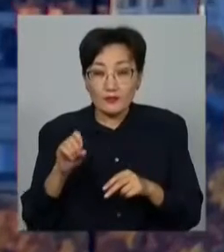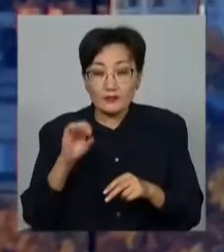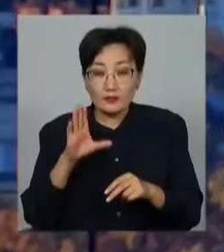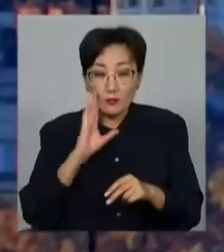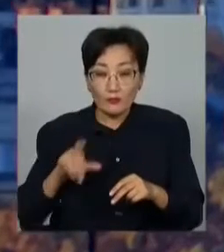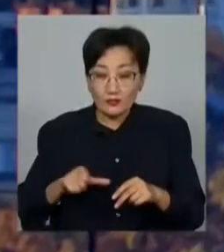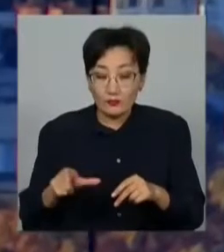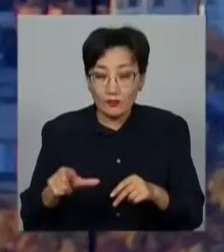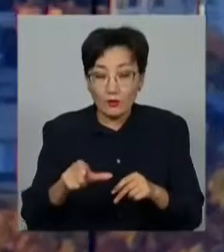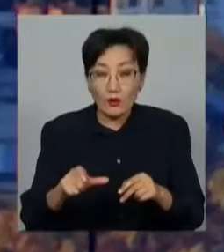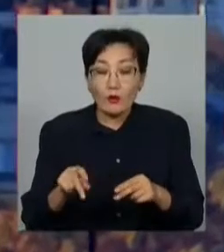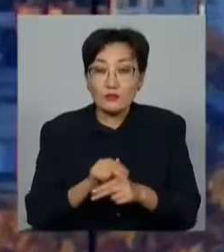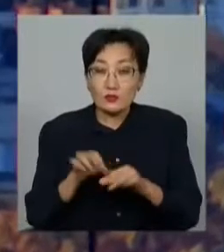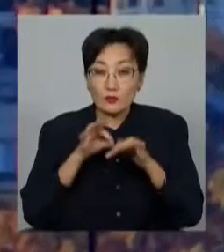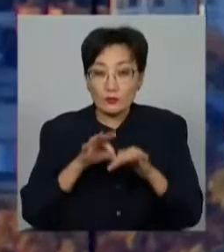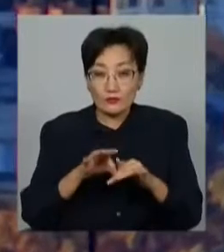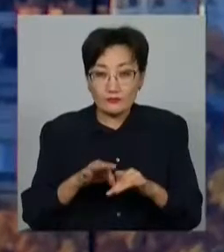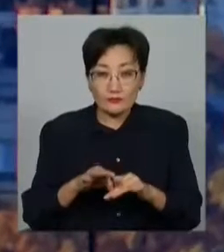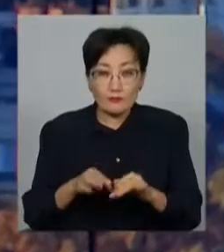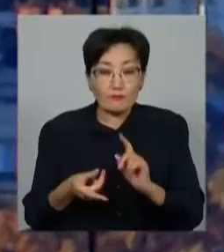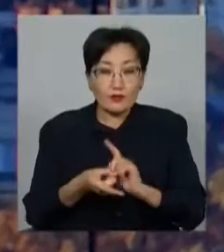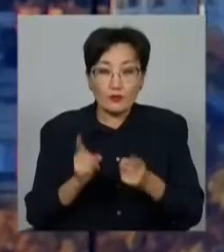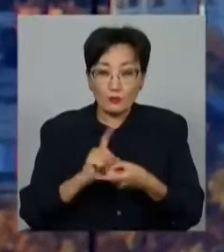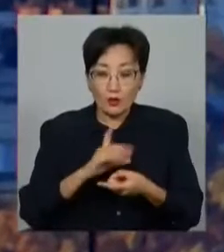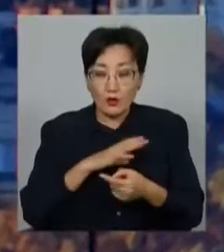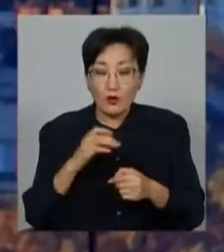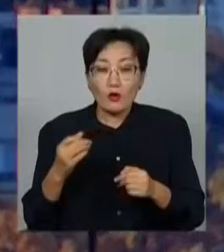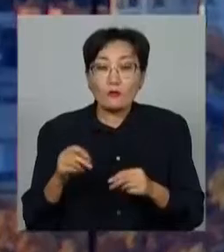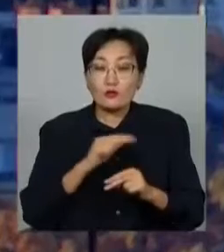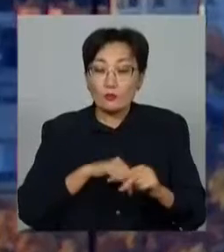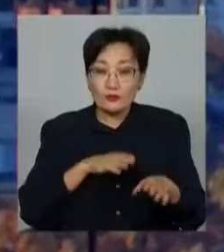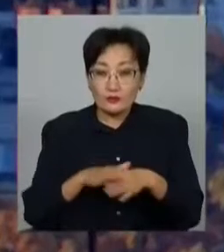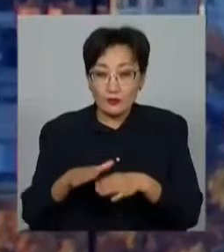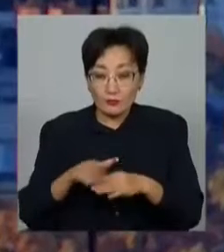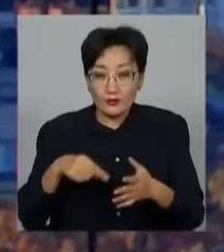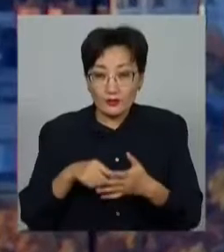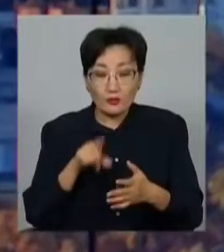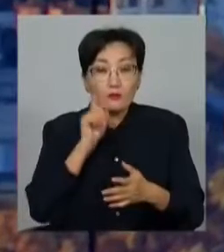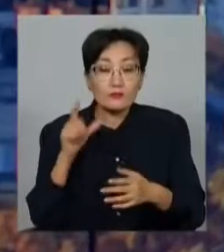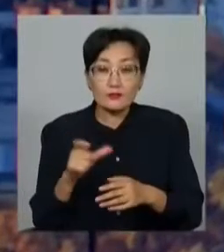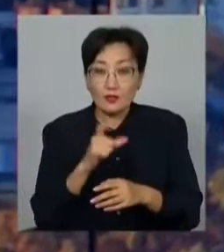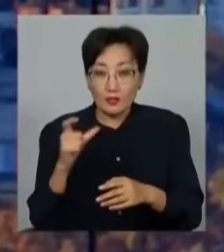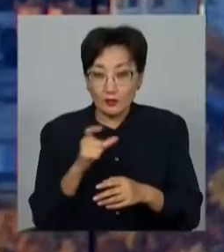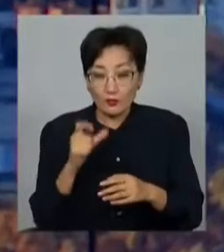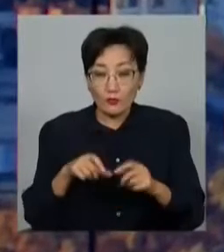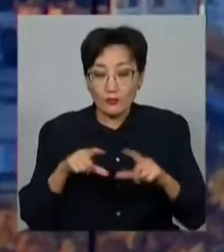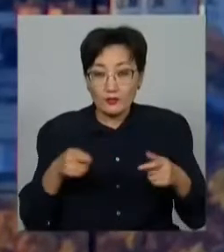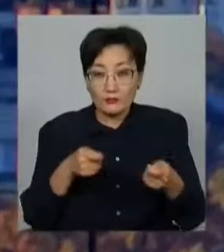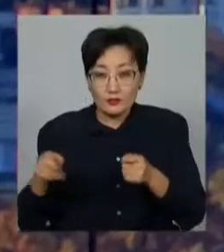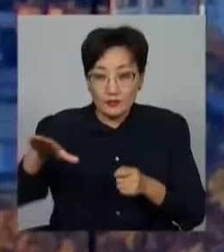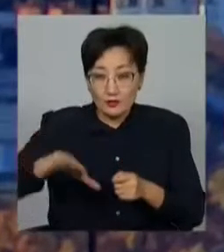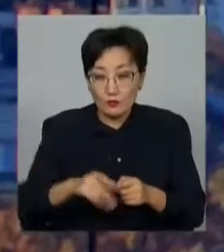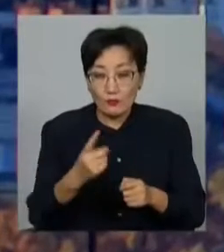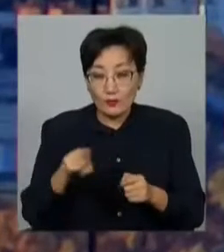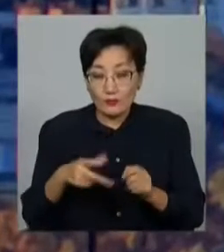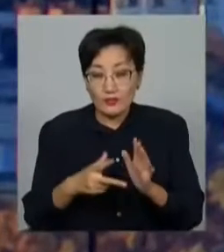өзенінің жабай арнасы жөндеуден өтіп, ажарланып келеді. Бүгінде шаруаны қолға алған қалалық жасыл экономика басқармасы жағалаудың